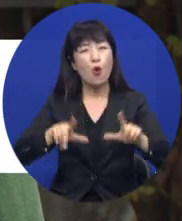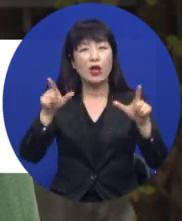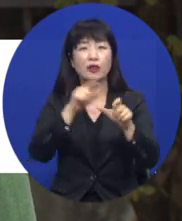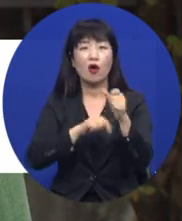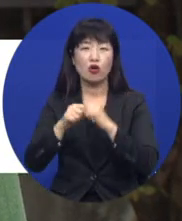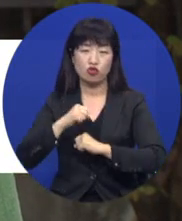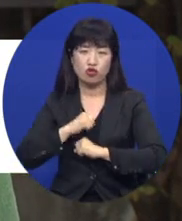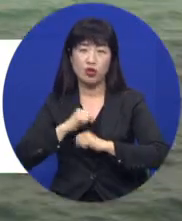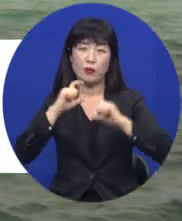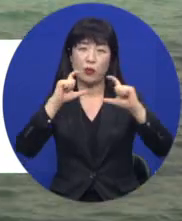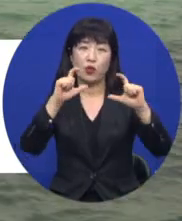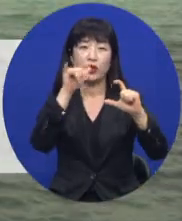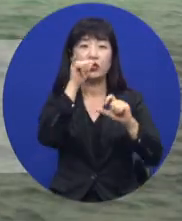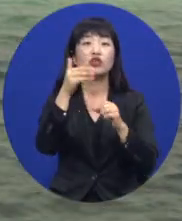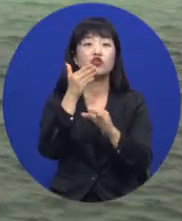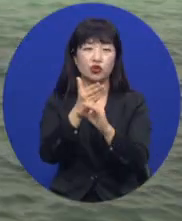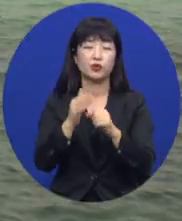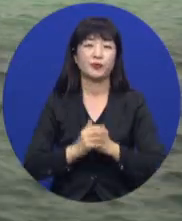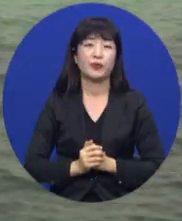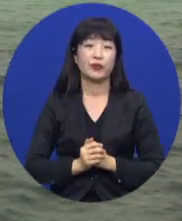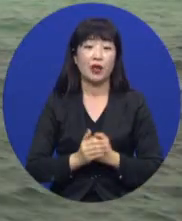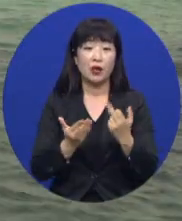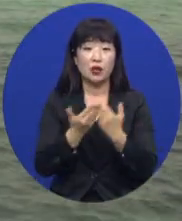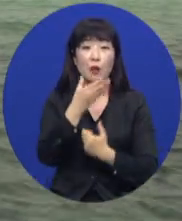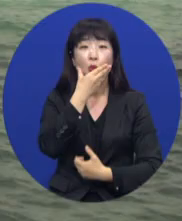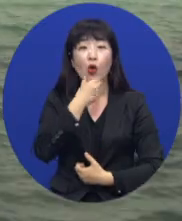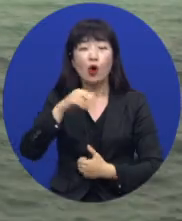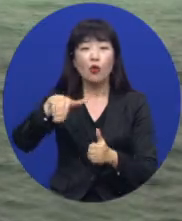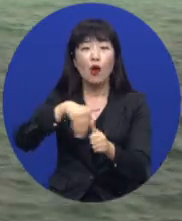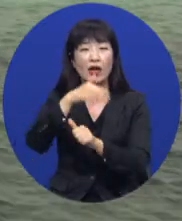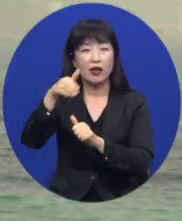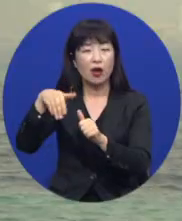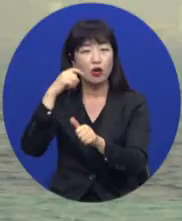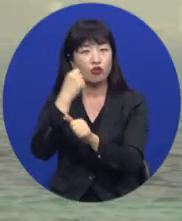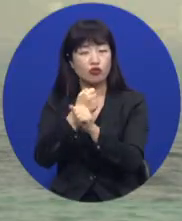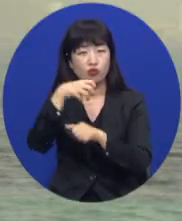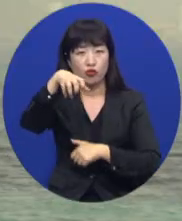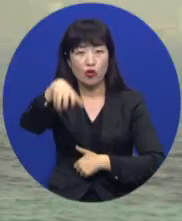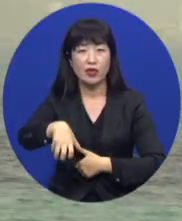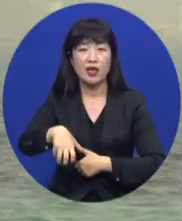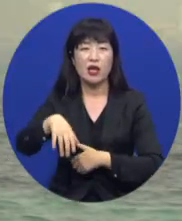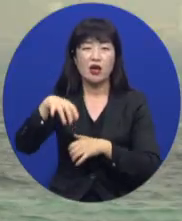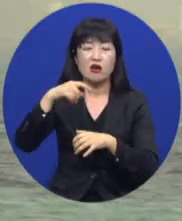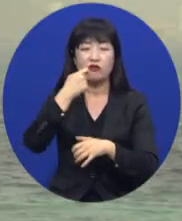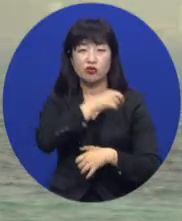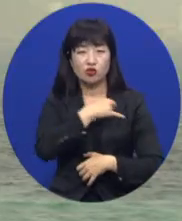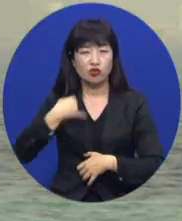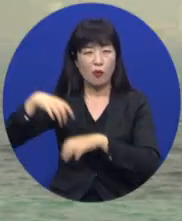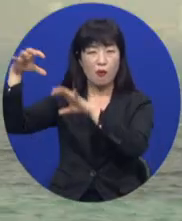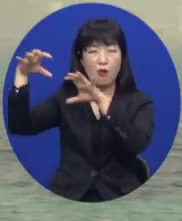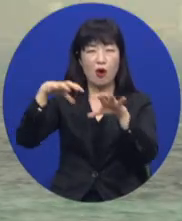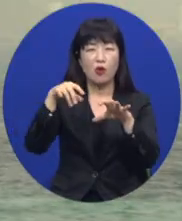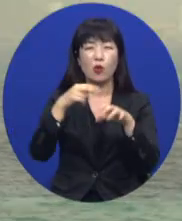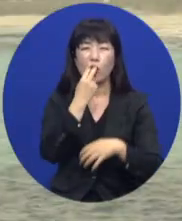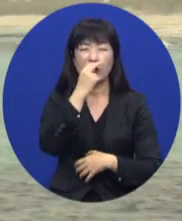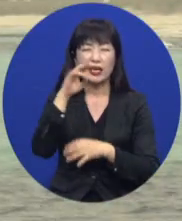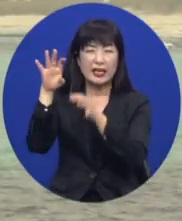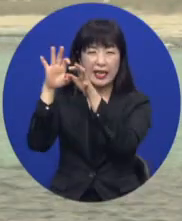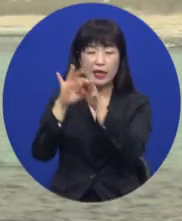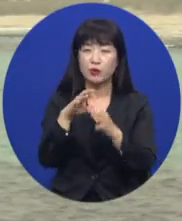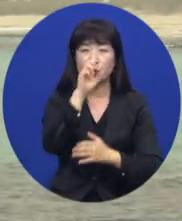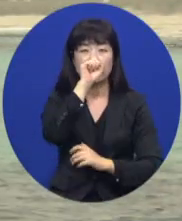쥐고 같은 것도 많이 발견되고 제주도 보건환경연구원 n 에 까지 중국발 황사 로 공기 질이 나쁠 것으로 예상된다 며